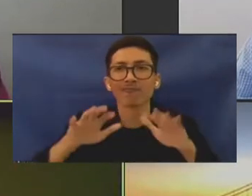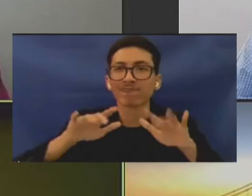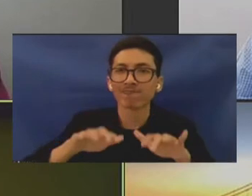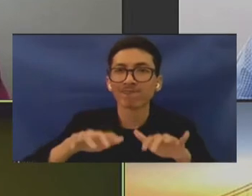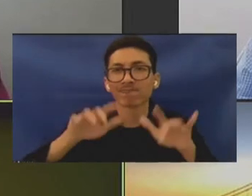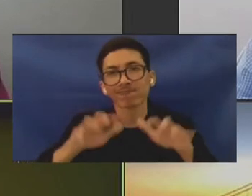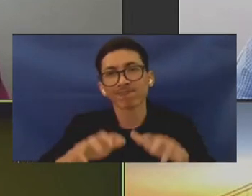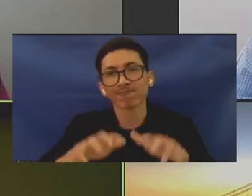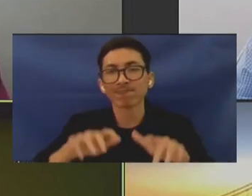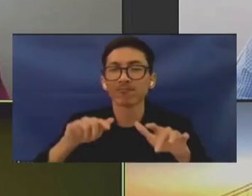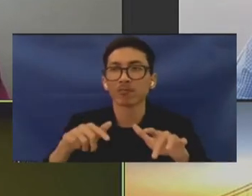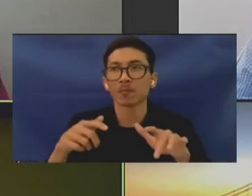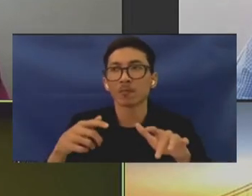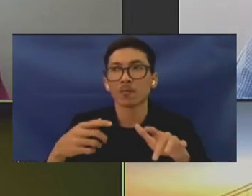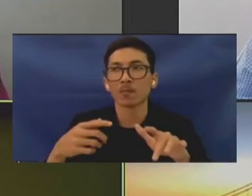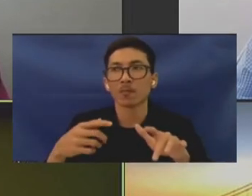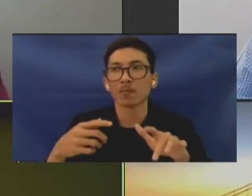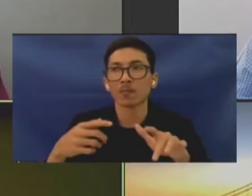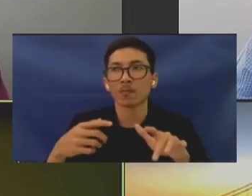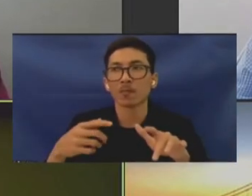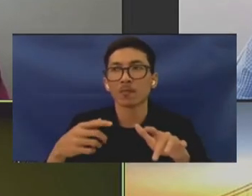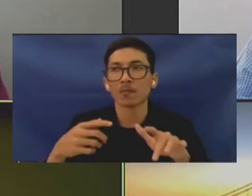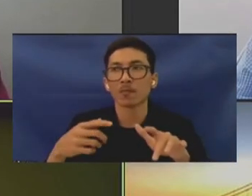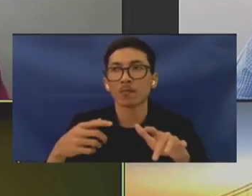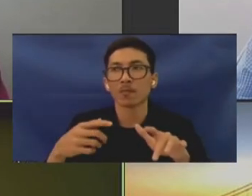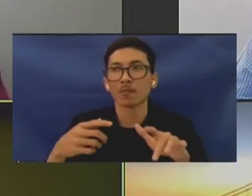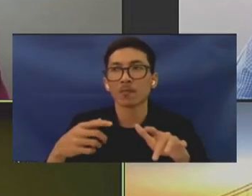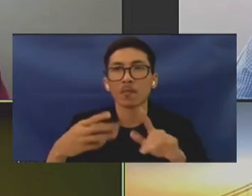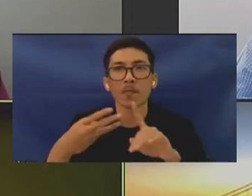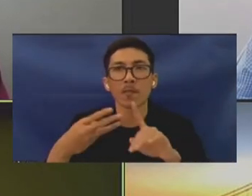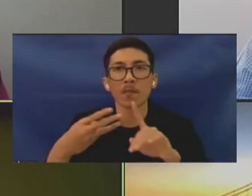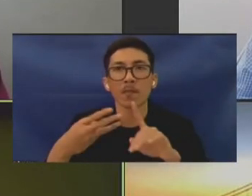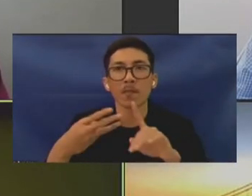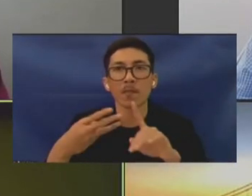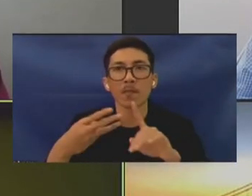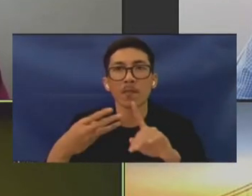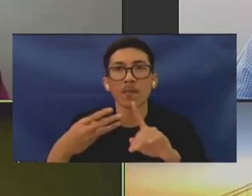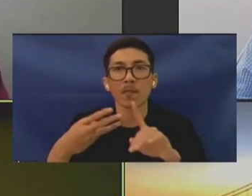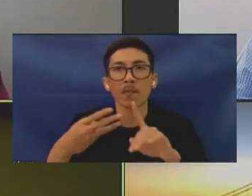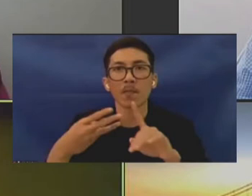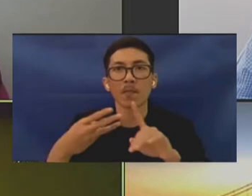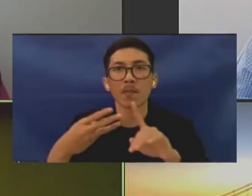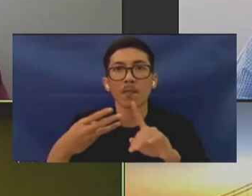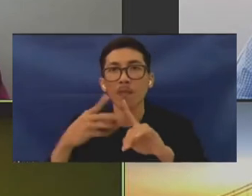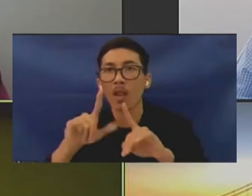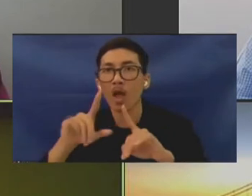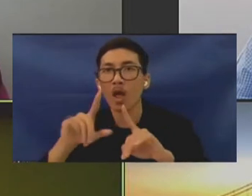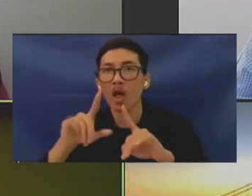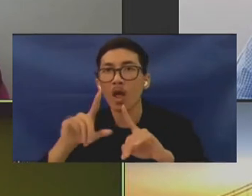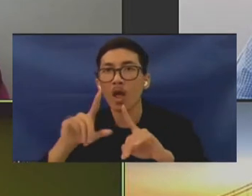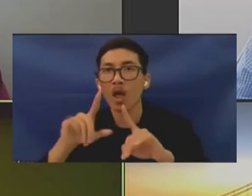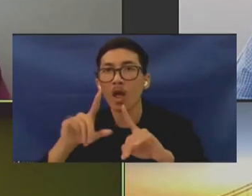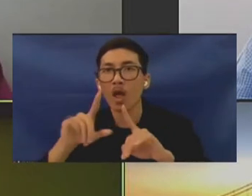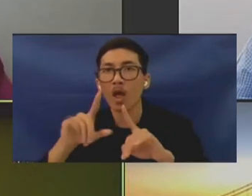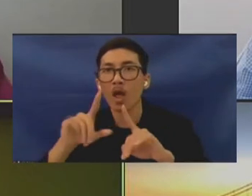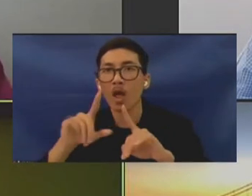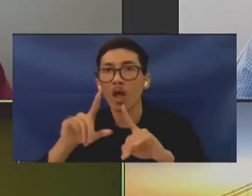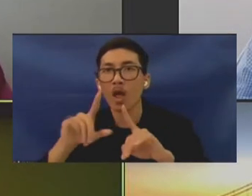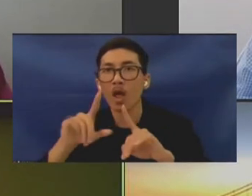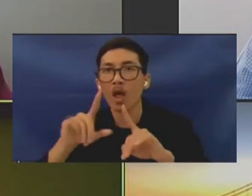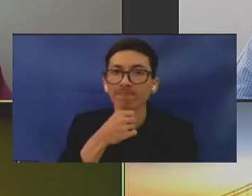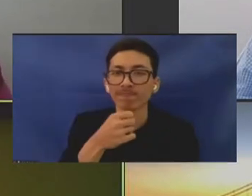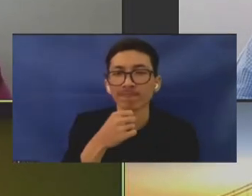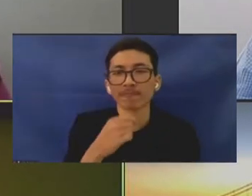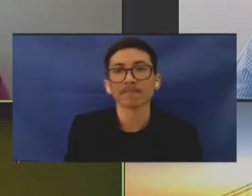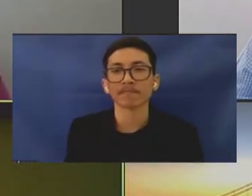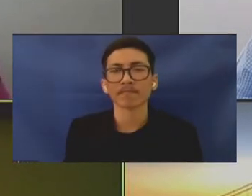situ. Kemudian ya itu tadi, dia mulai senang bercerita. Ya. Jadi saya sih ngikutin aja ya gitu kan.